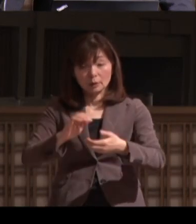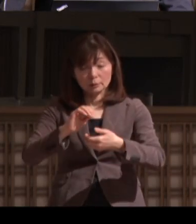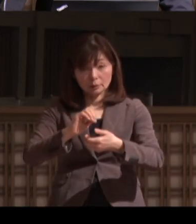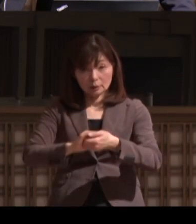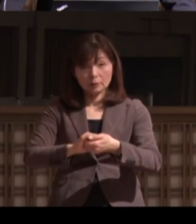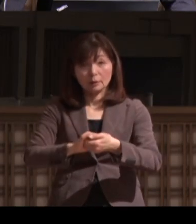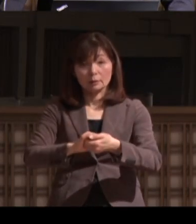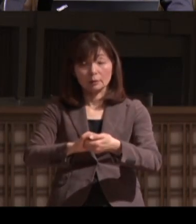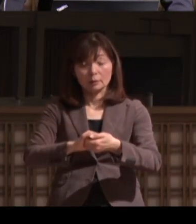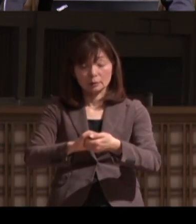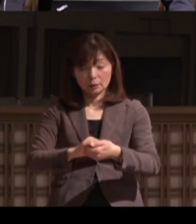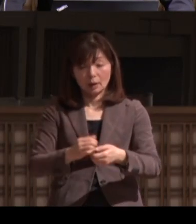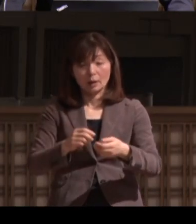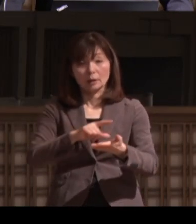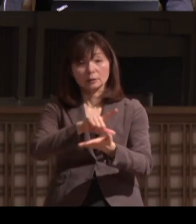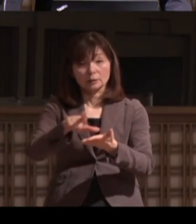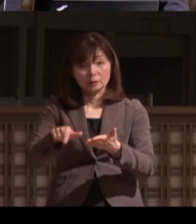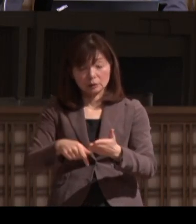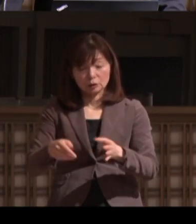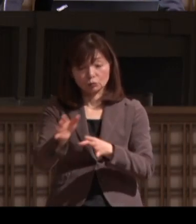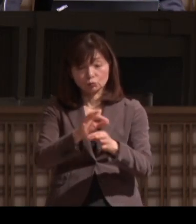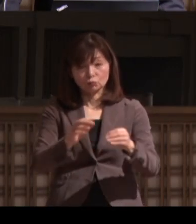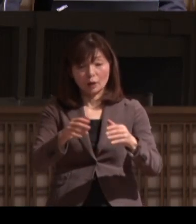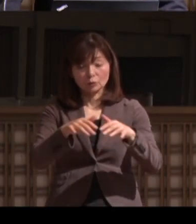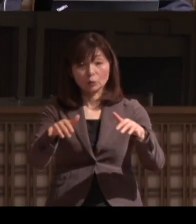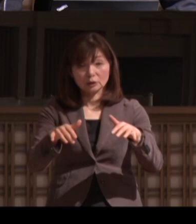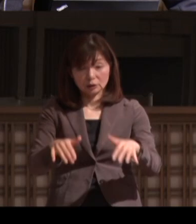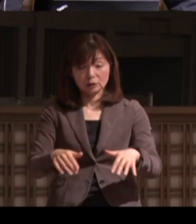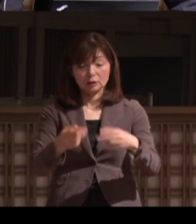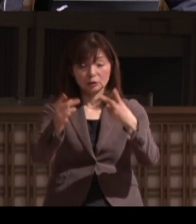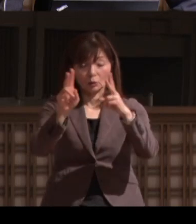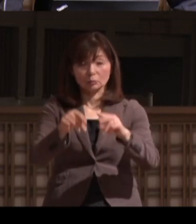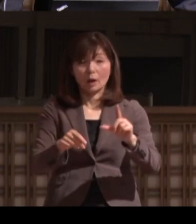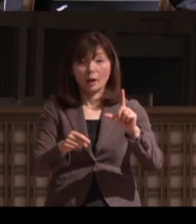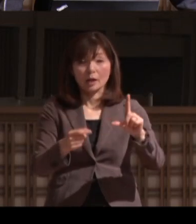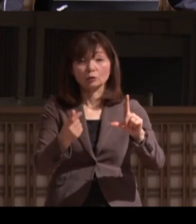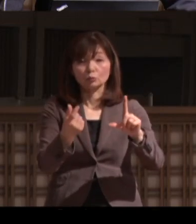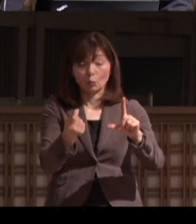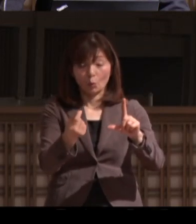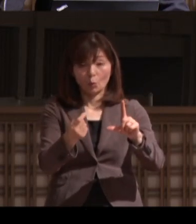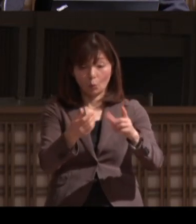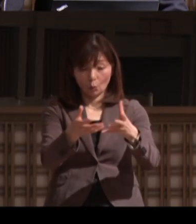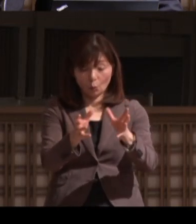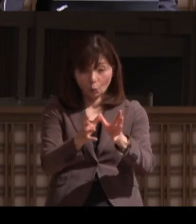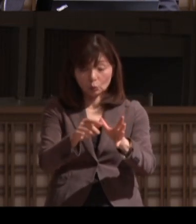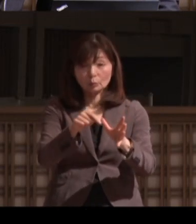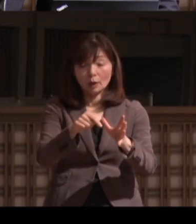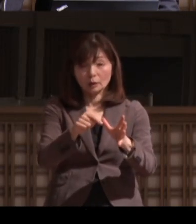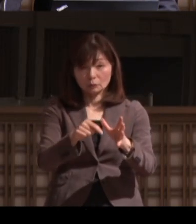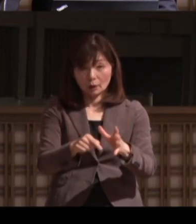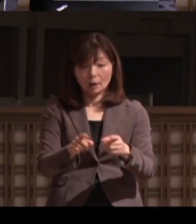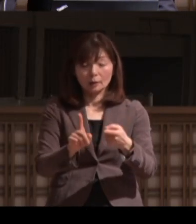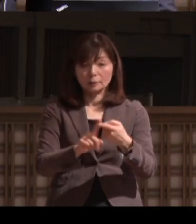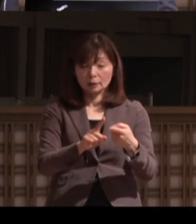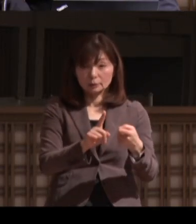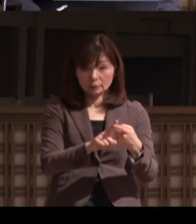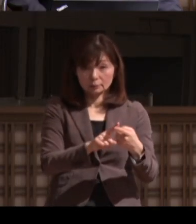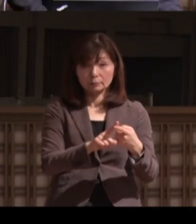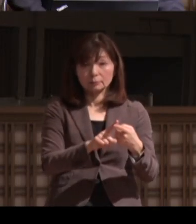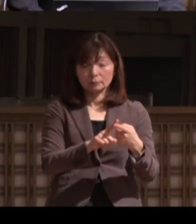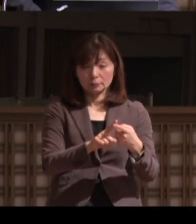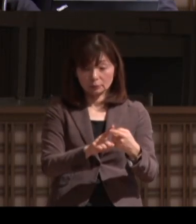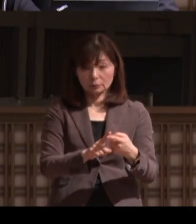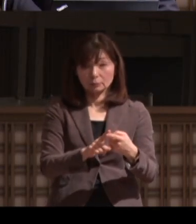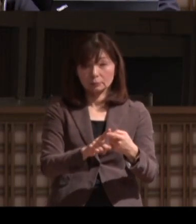地域運営組織にあたる広島エルモは非常にえ適切なあ立て付けがなされているとこのよう